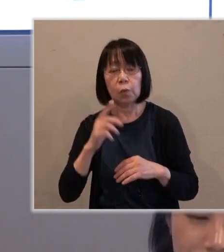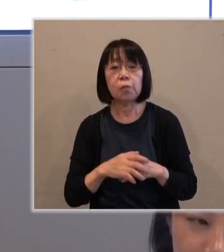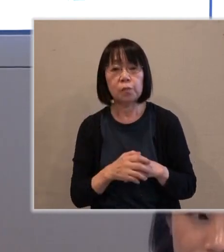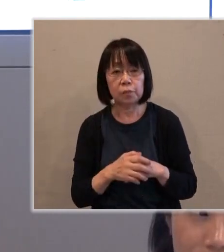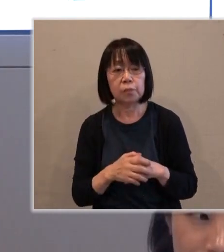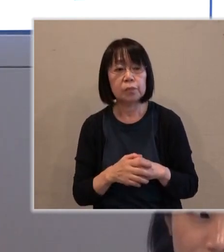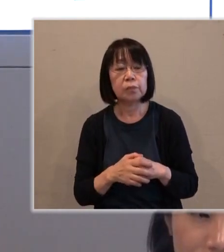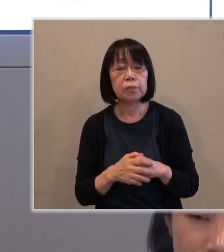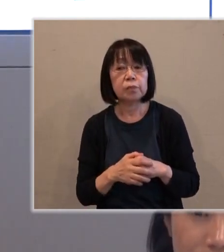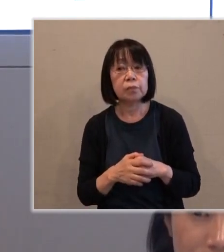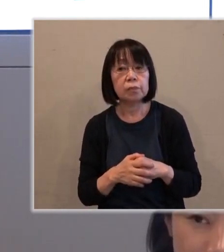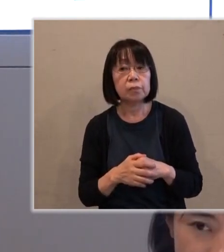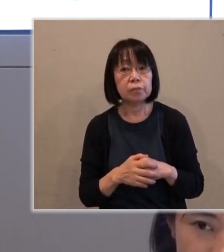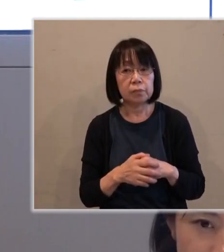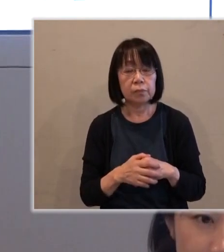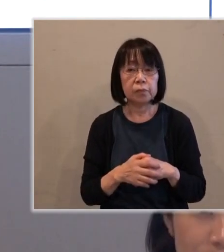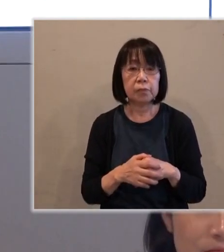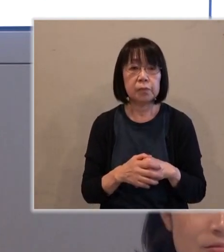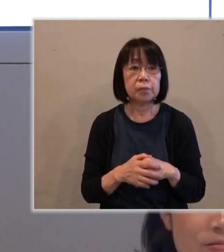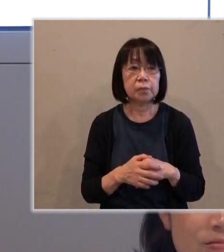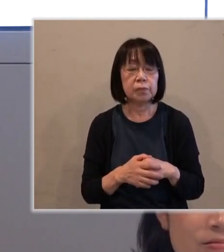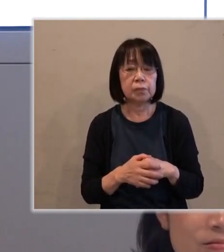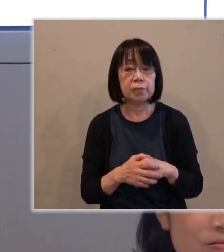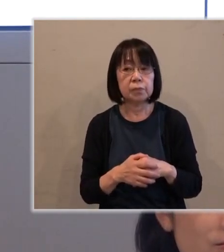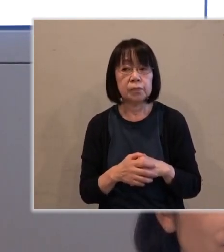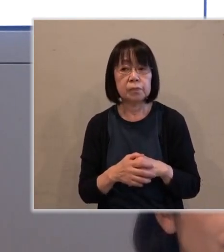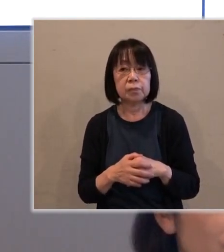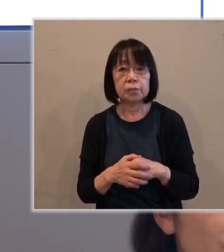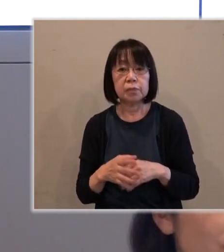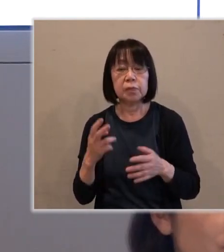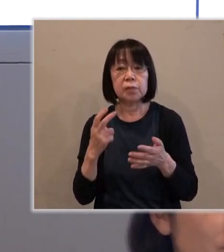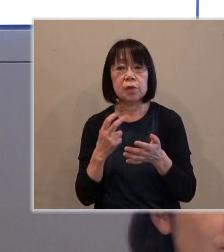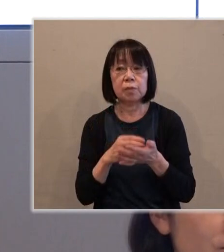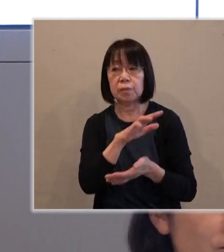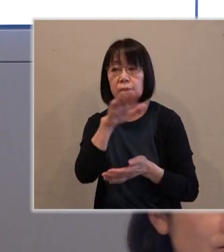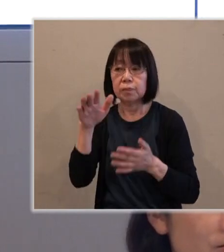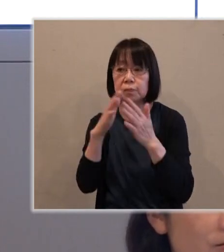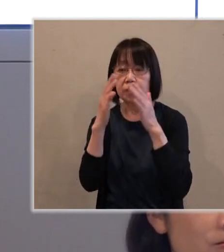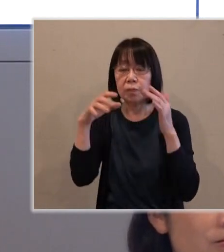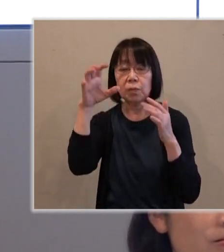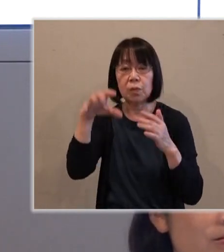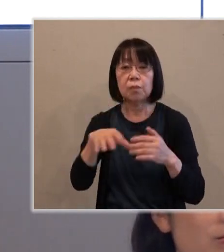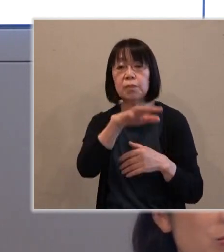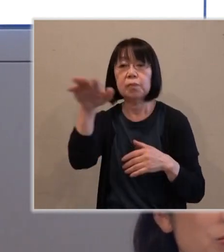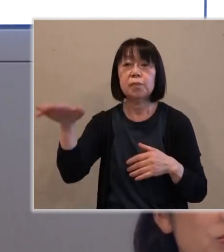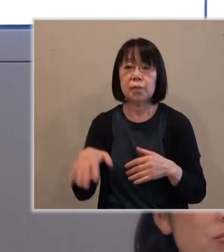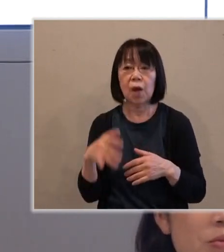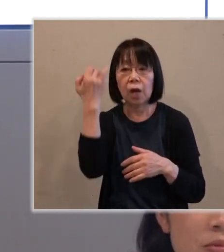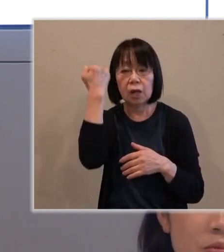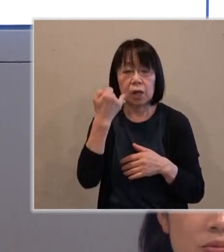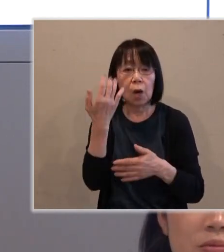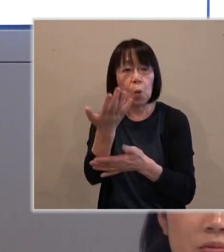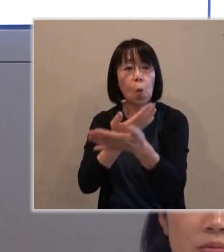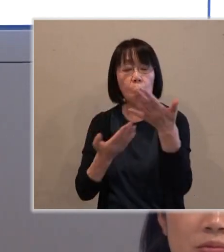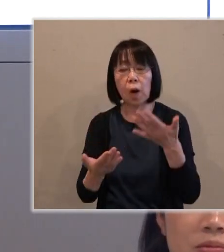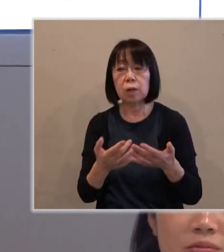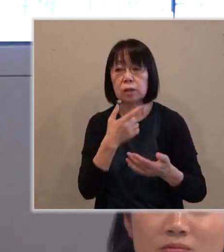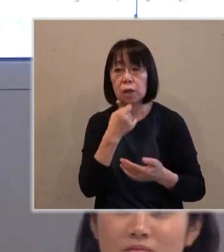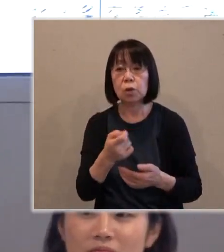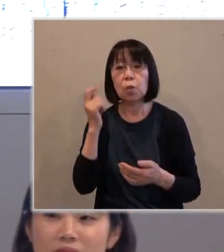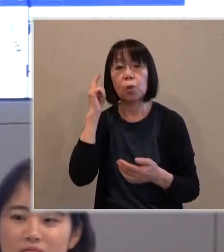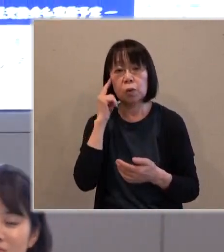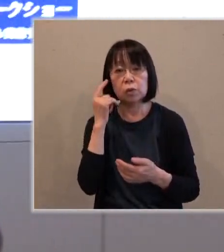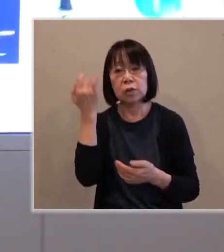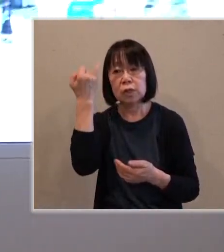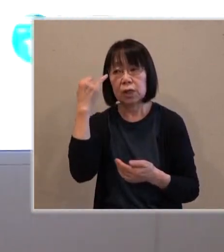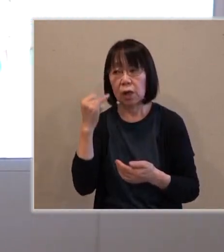しいなということをいうふうに思っております。というところで、ぜひ、会場の皆様とも意見交換をしていきたいなというふうに思うのですけれども、何かご